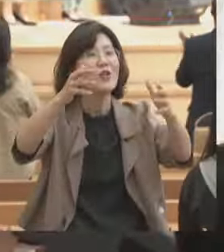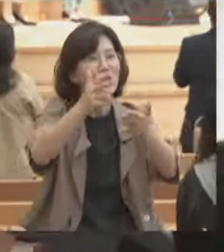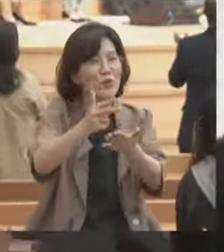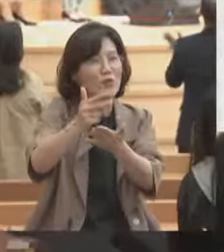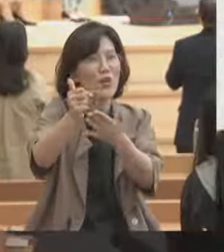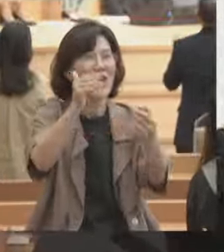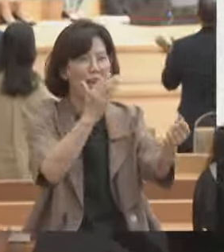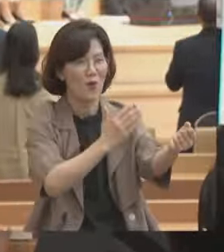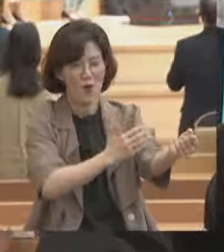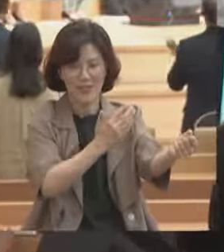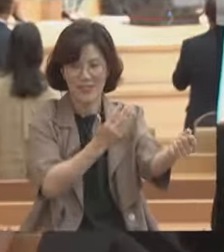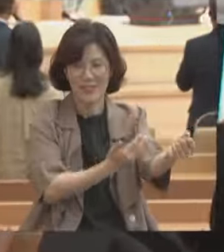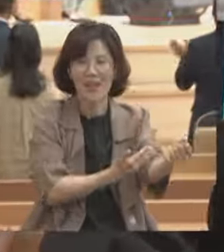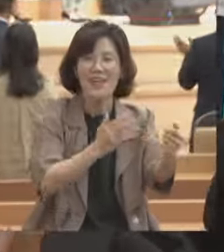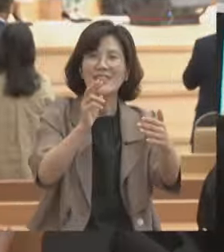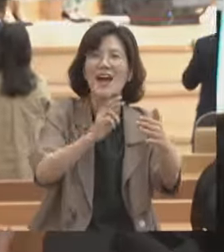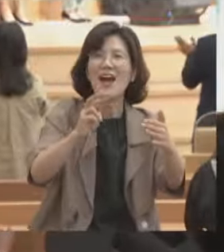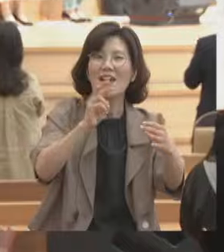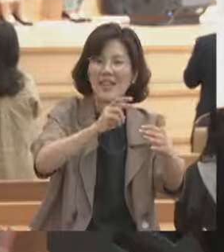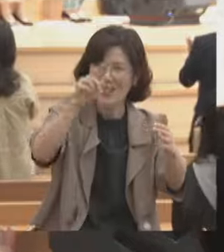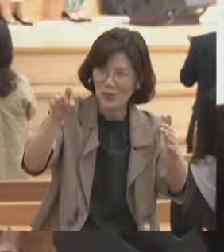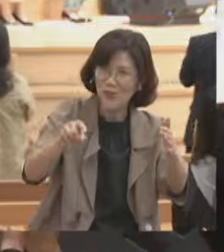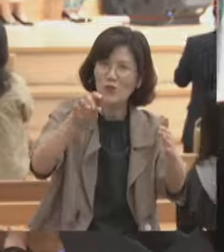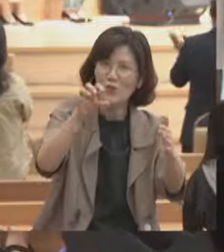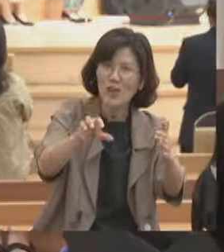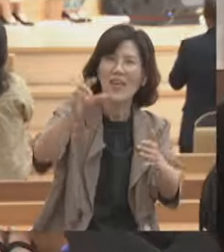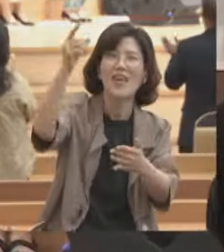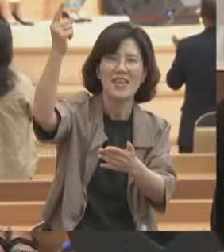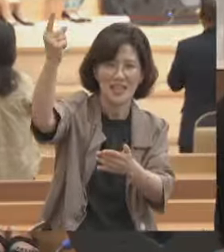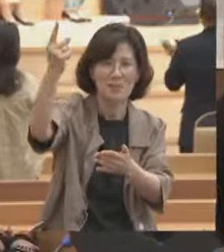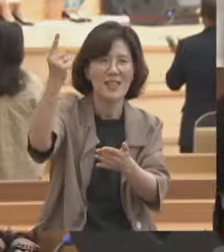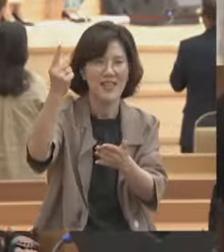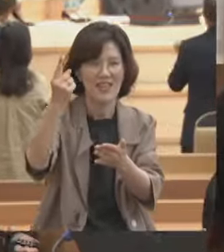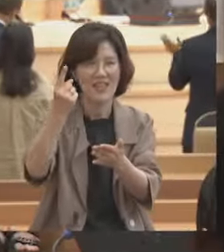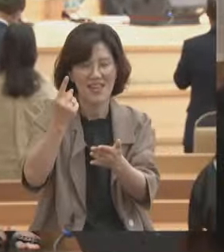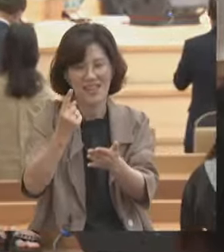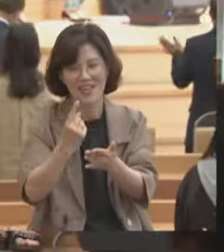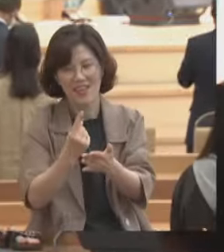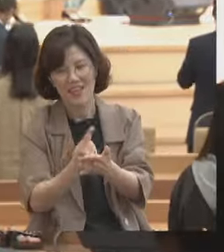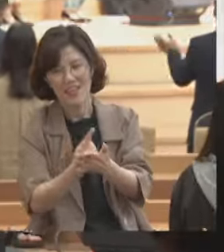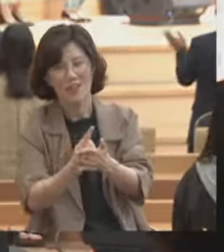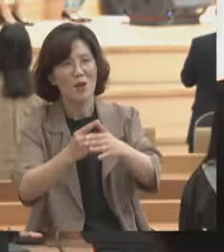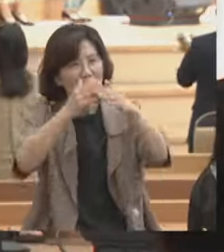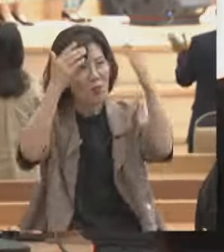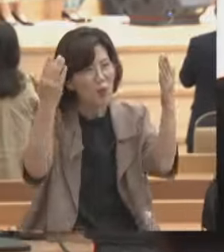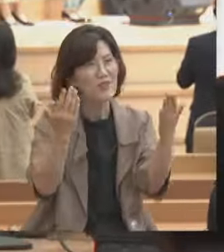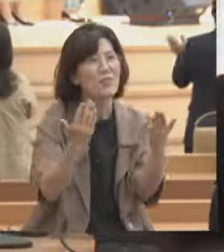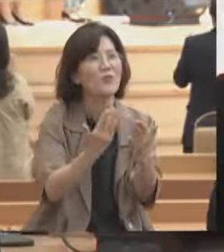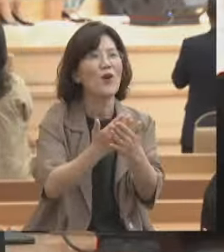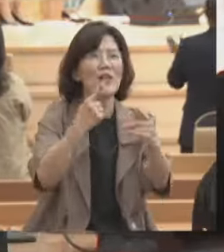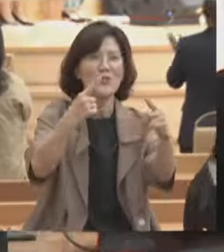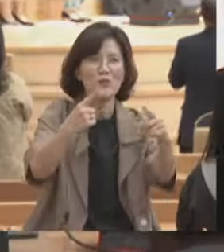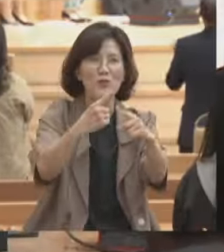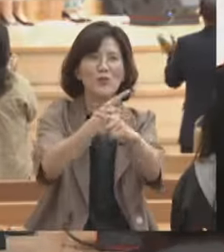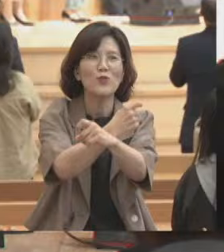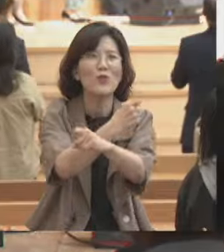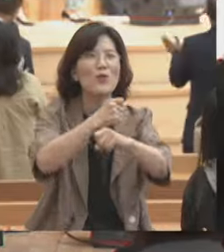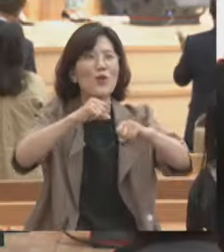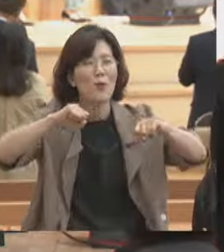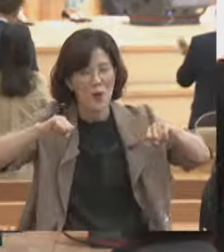주의 나라 주의 권세 찬양 주의 이말에 모든